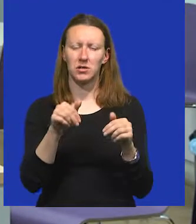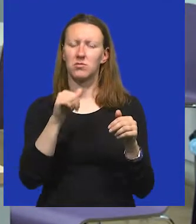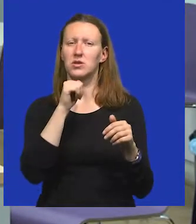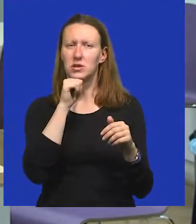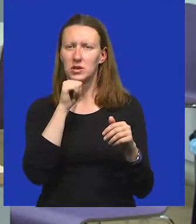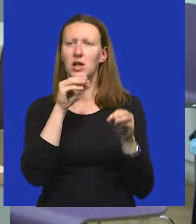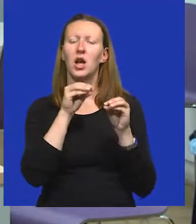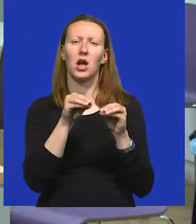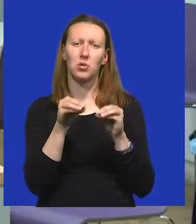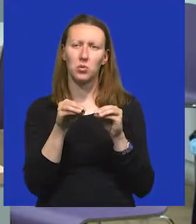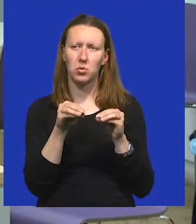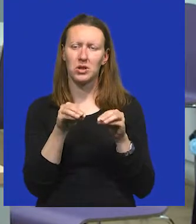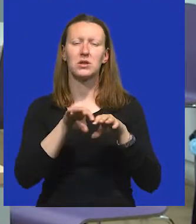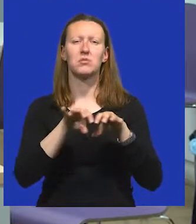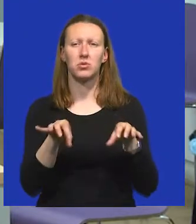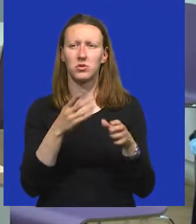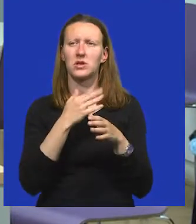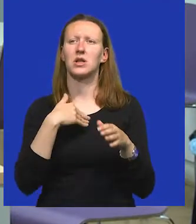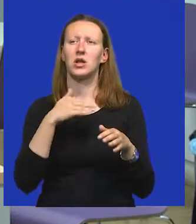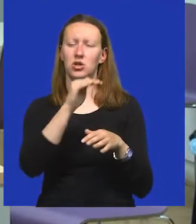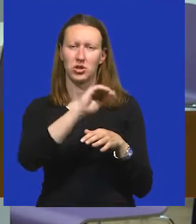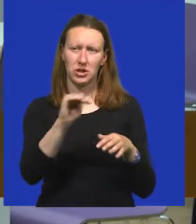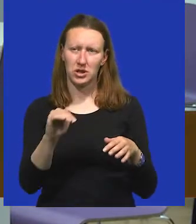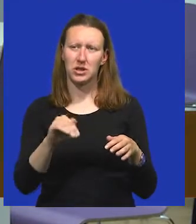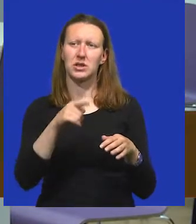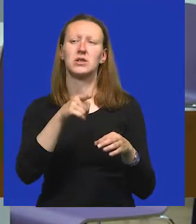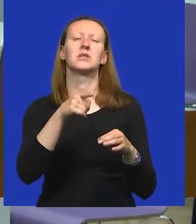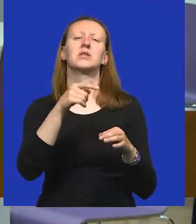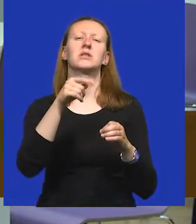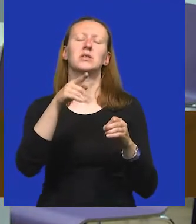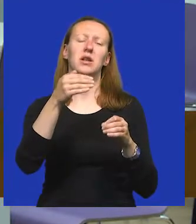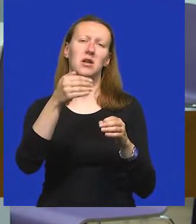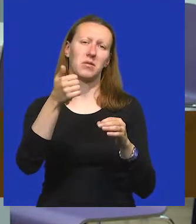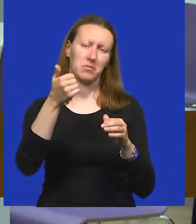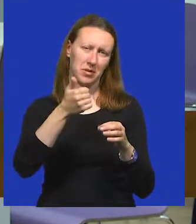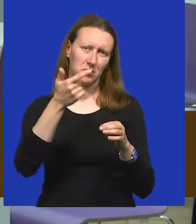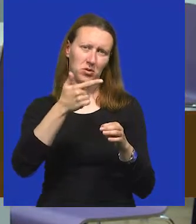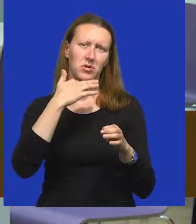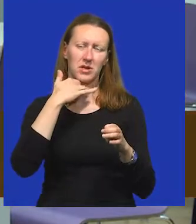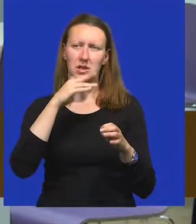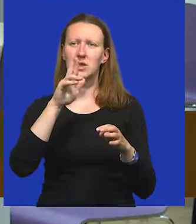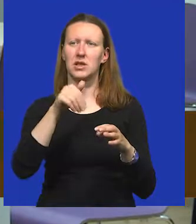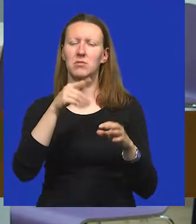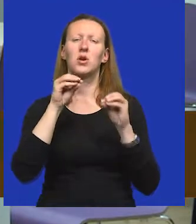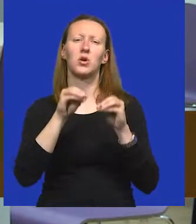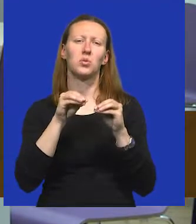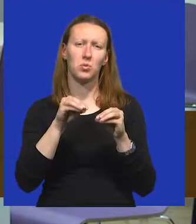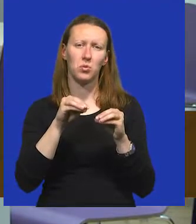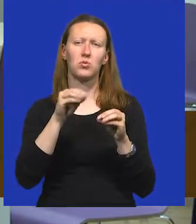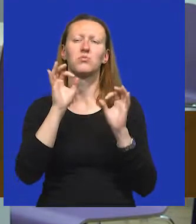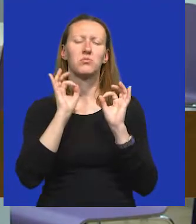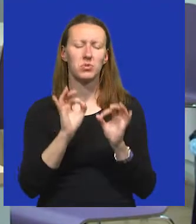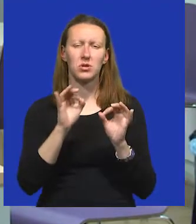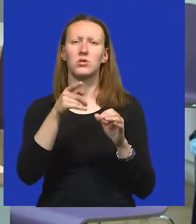abbiamo avuto anche delle educazioni particolari per i nostri alunni. Quindi durante il primo ed il secondo semestre abbiamo avuto delle